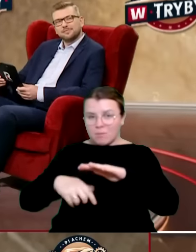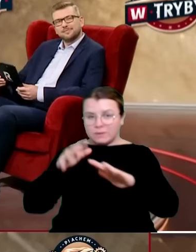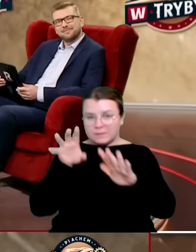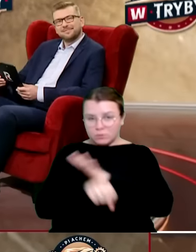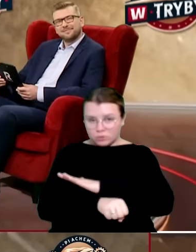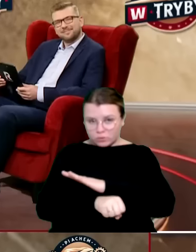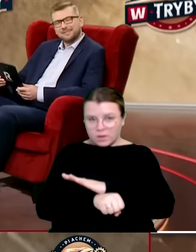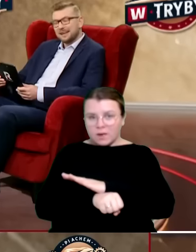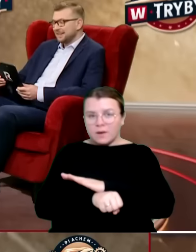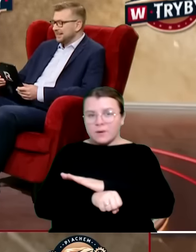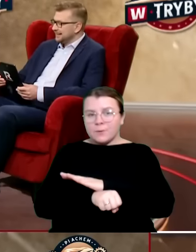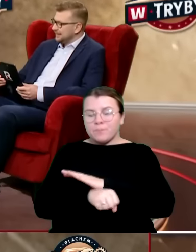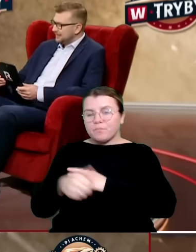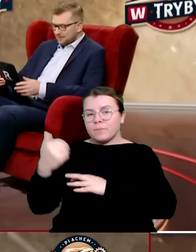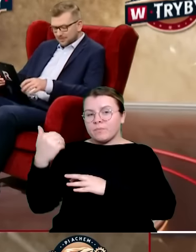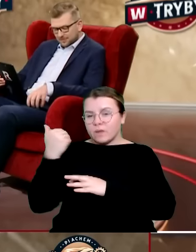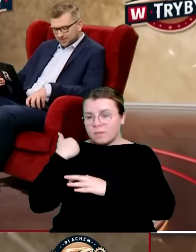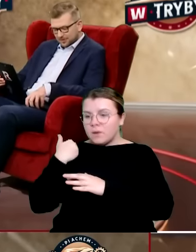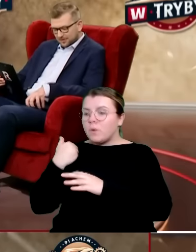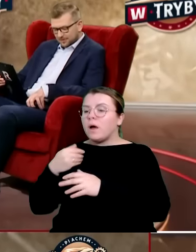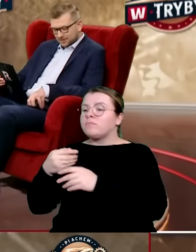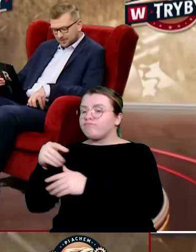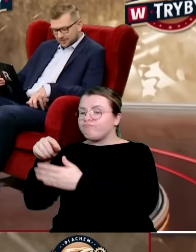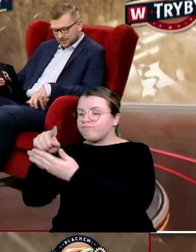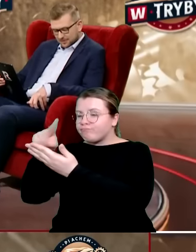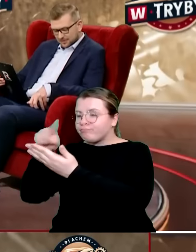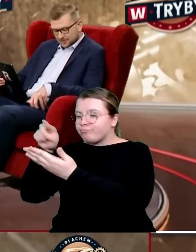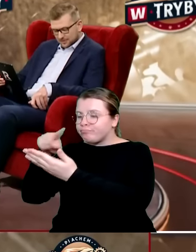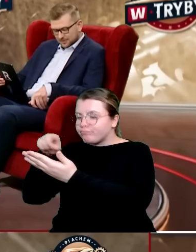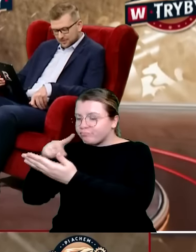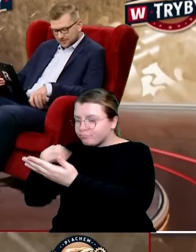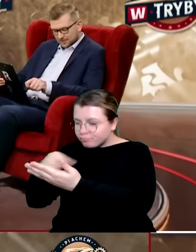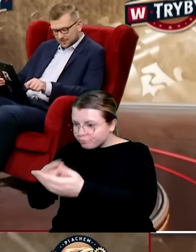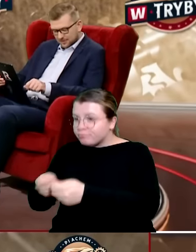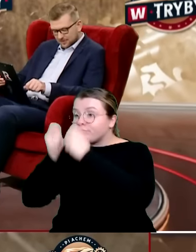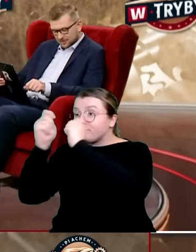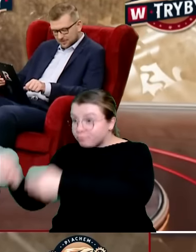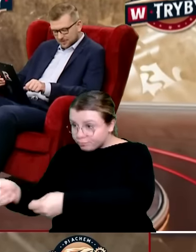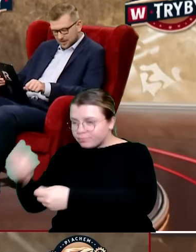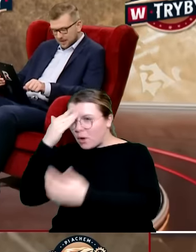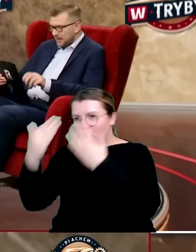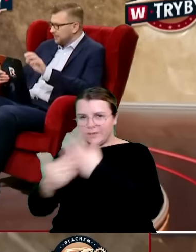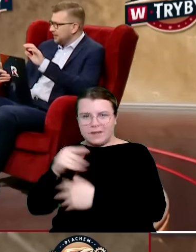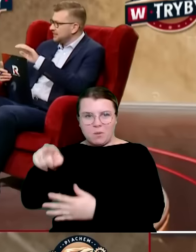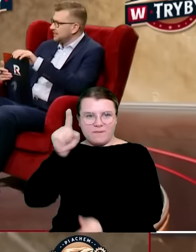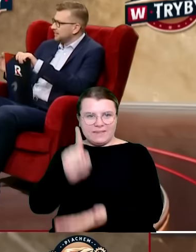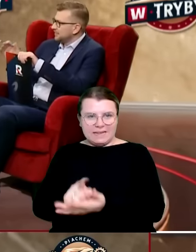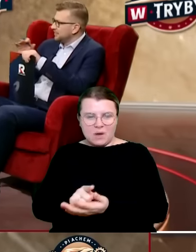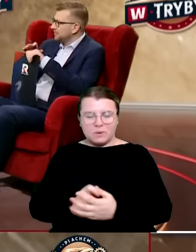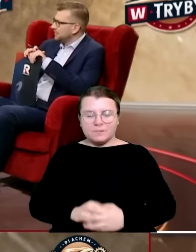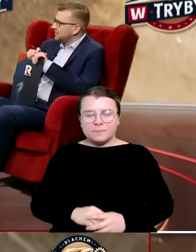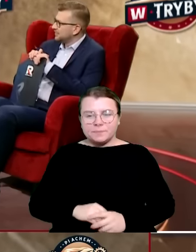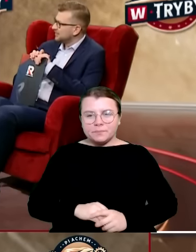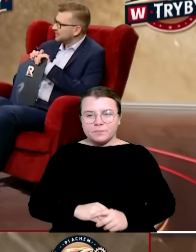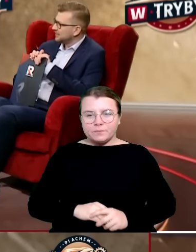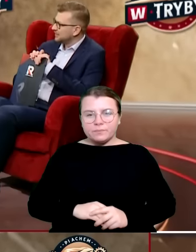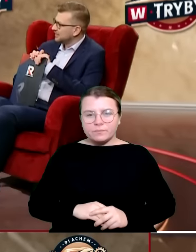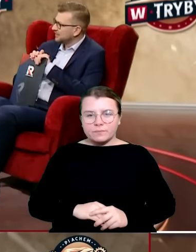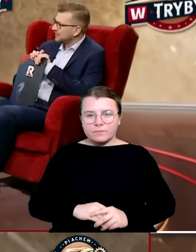wypełnił kupon i wygrywał. No, taka dość historyczna sytuacja. Jak to jest? Ale